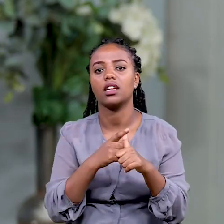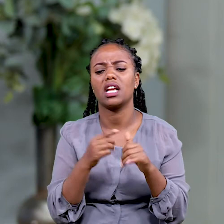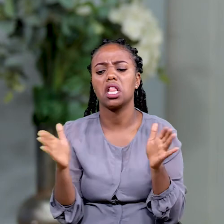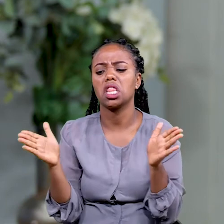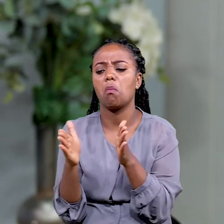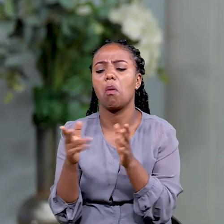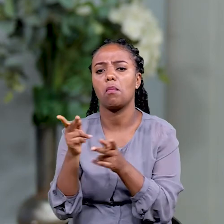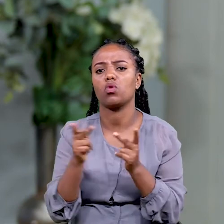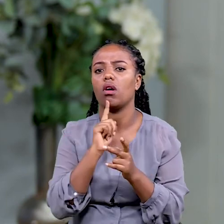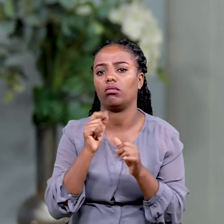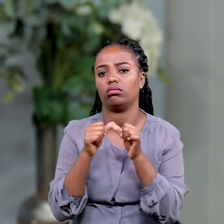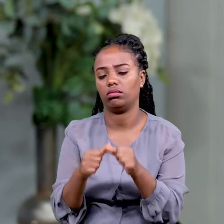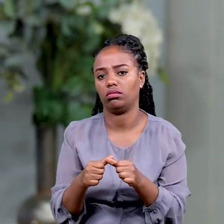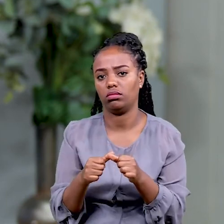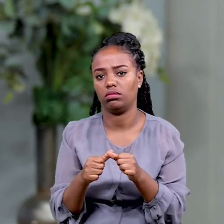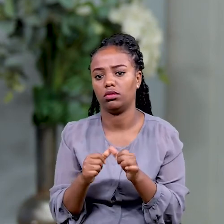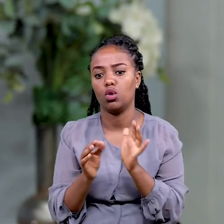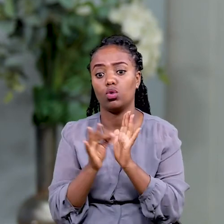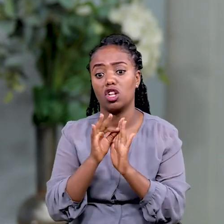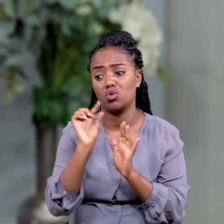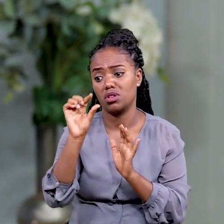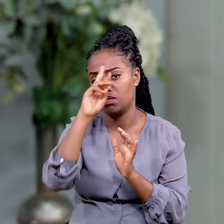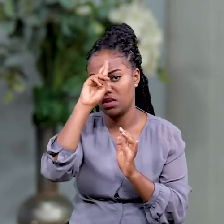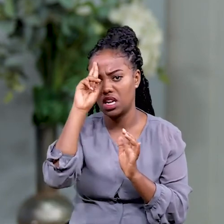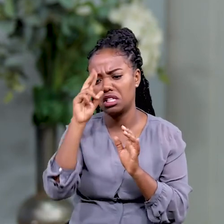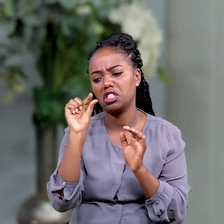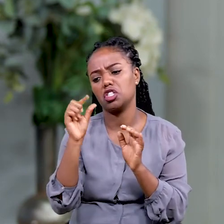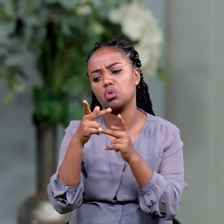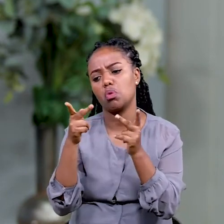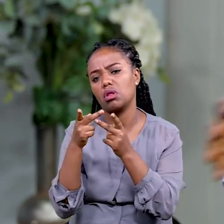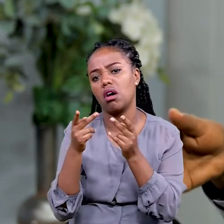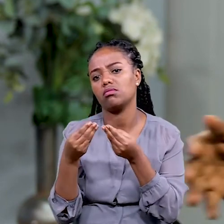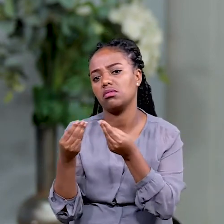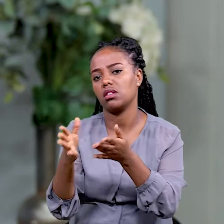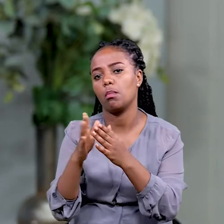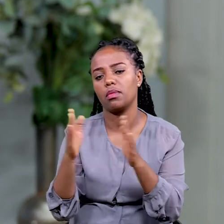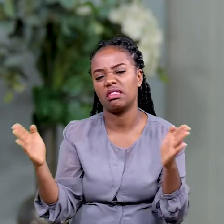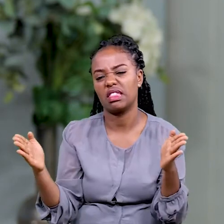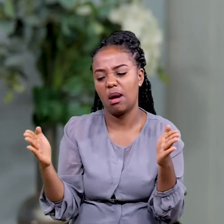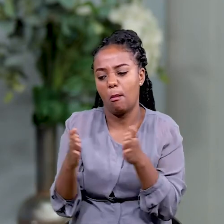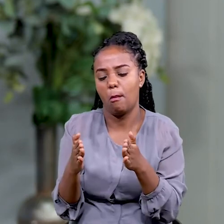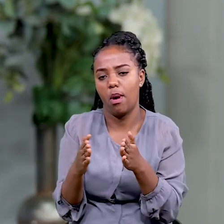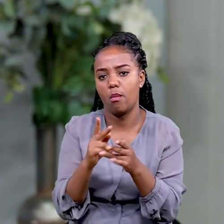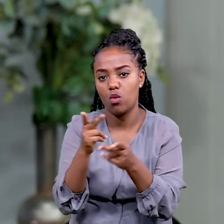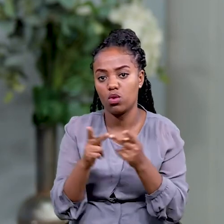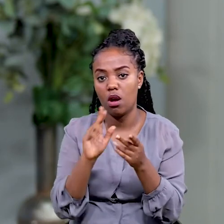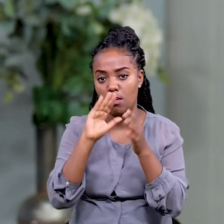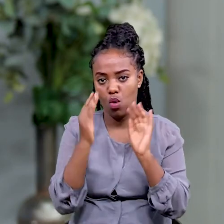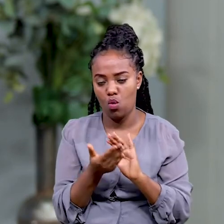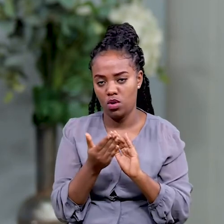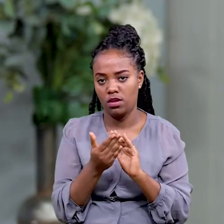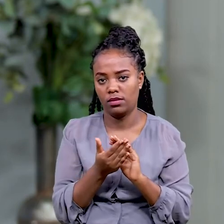ጠባብ ቦታ ላይ ነው የሚቆዩት፣ ቁጥራቸው አነስተኛ ስለሆነ ትንሽ ቦታ ተፈልጎ ነው የሚለዩት እና ጠባብ ቦታ ላይ